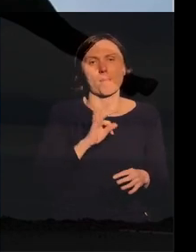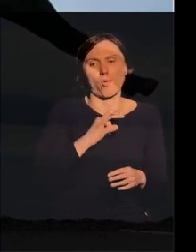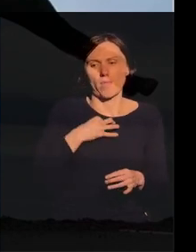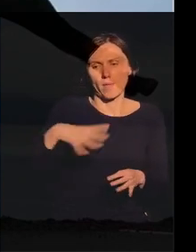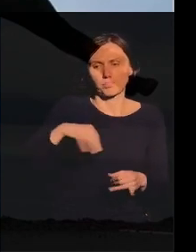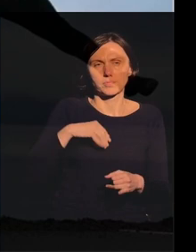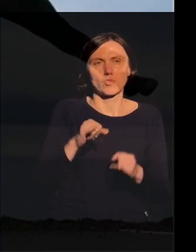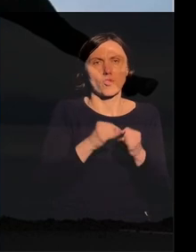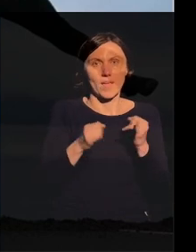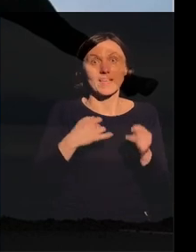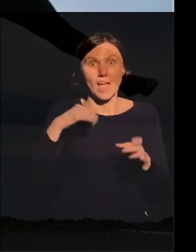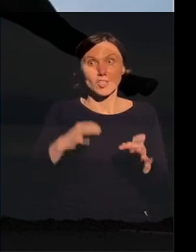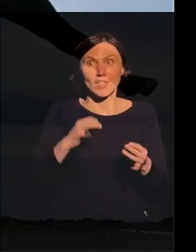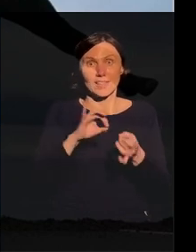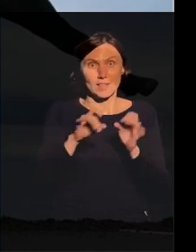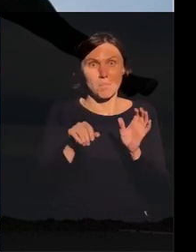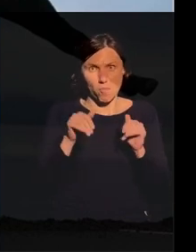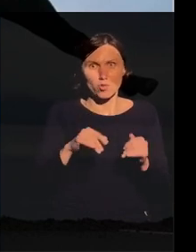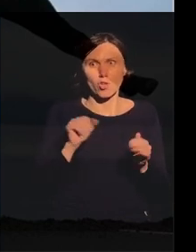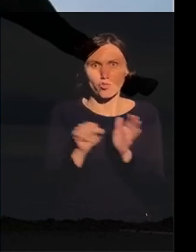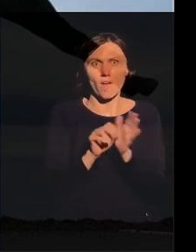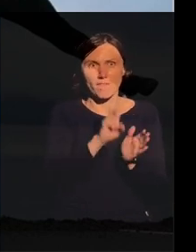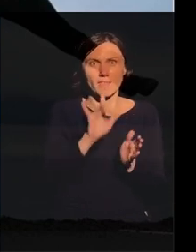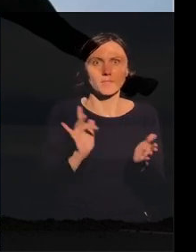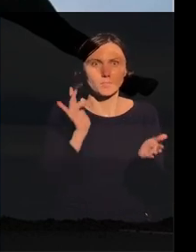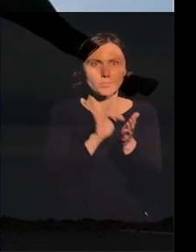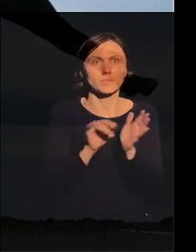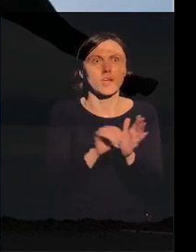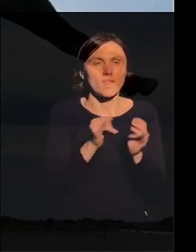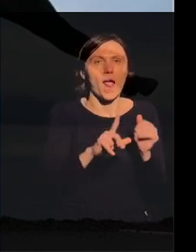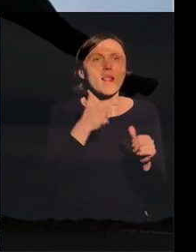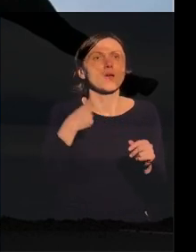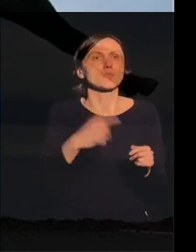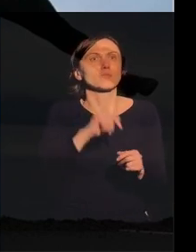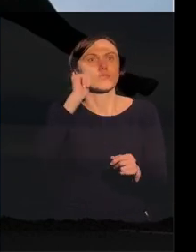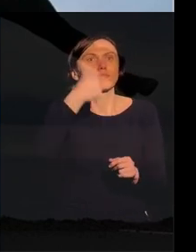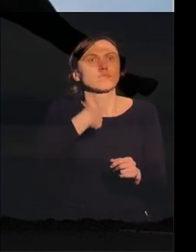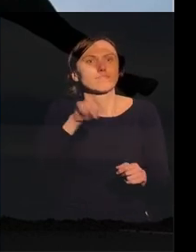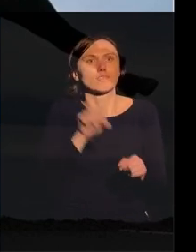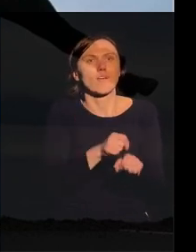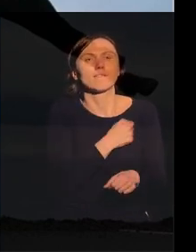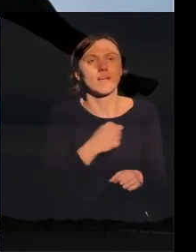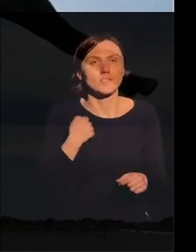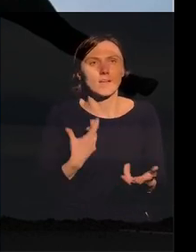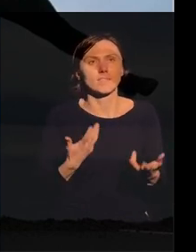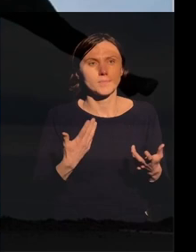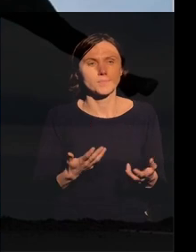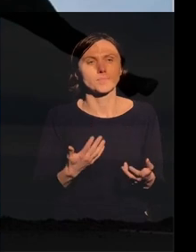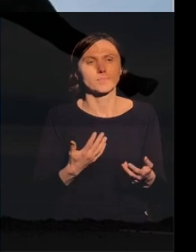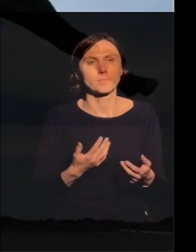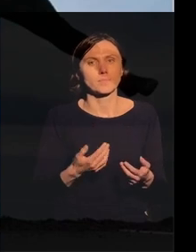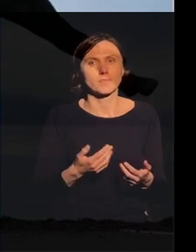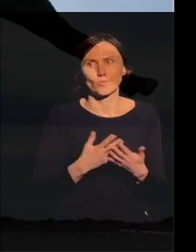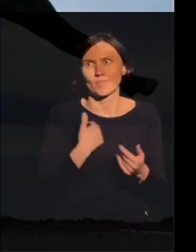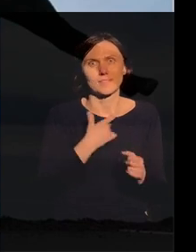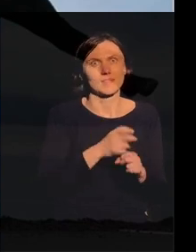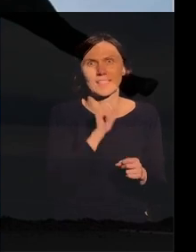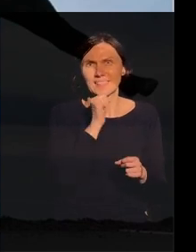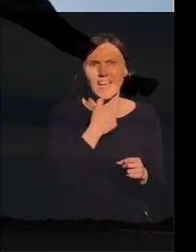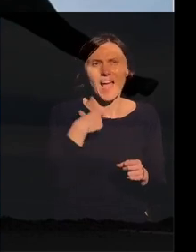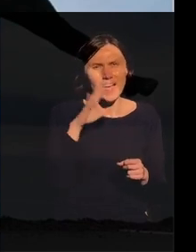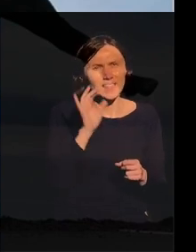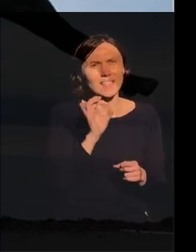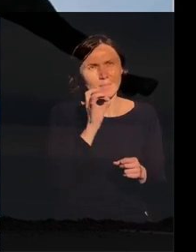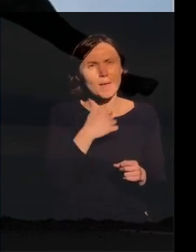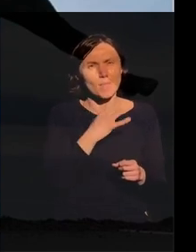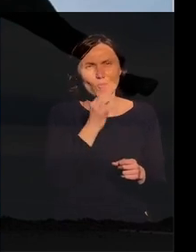Dzisiaj do Państwa też bym przyjechał rowerem, tylko jutro muszę być w Warszawie. No i już jestem jakby za stary, chociaż nawet chyba jakbym